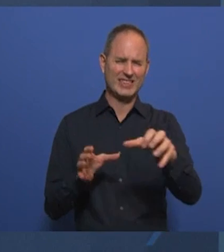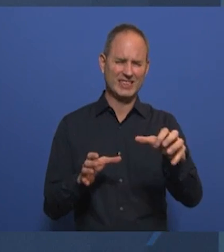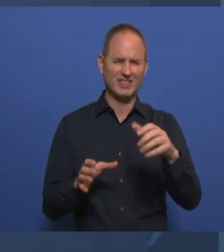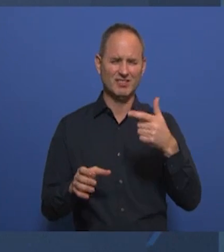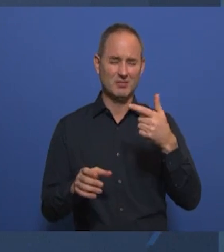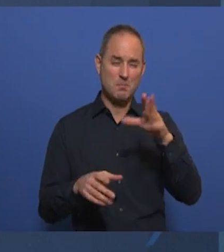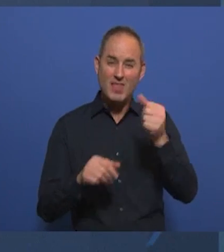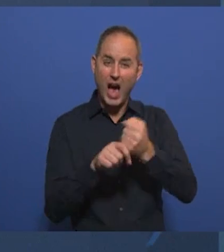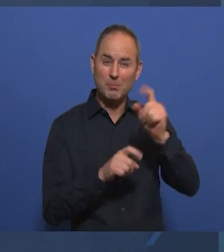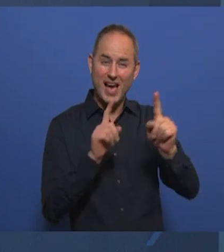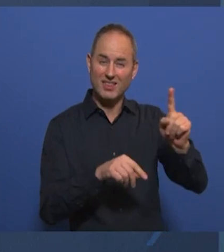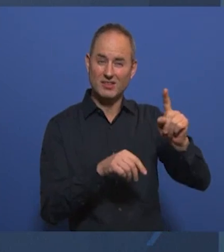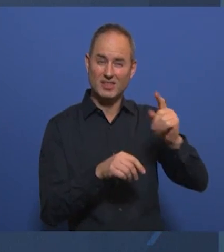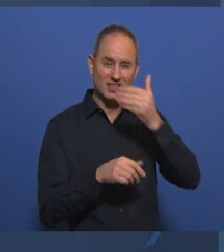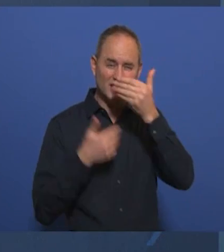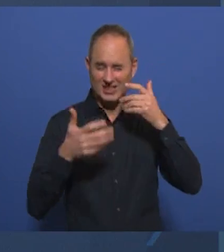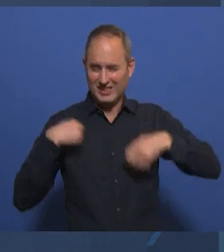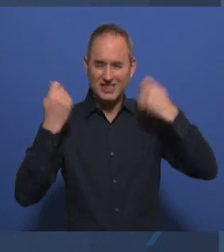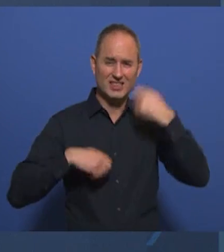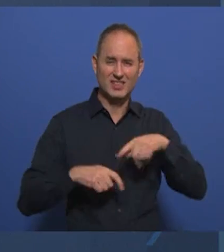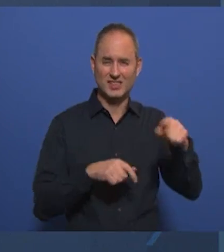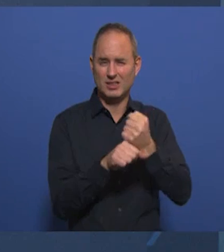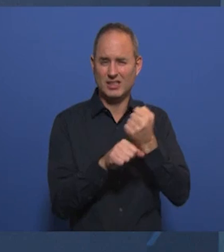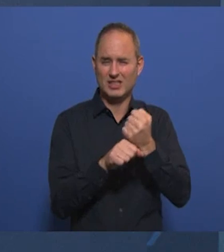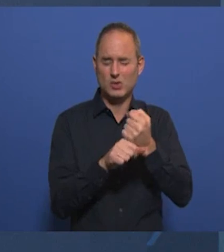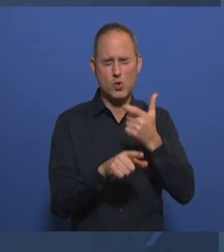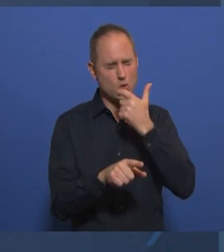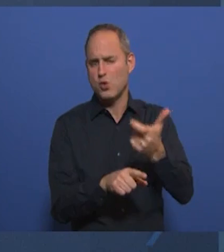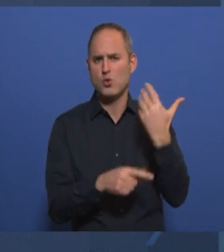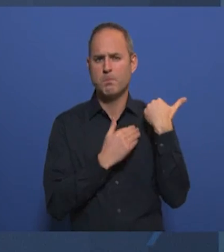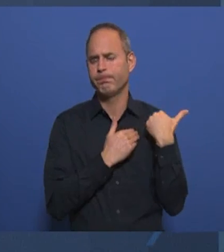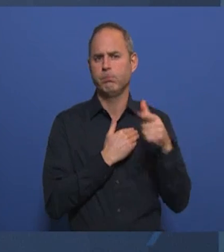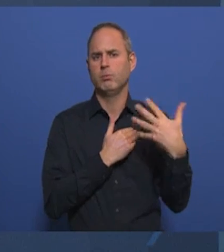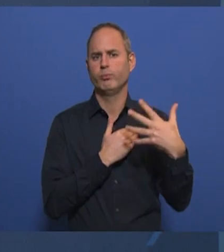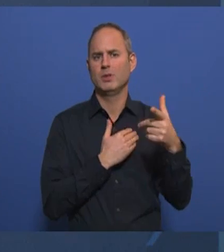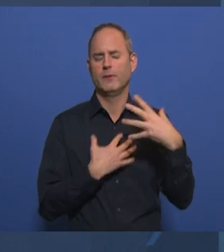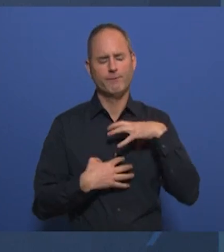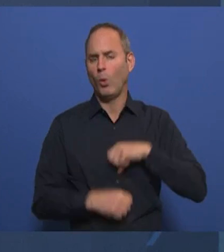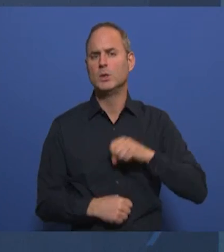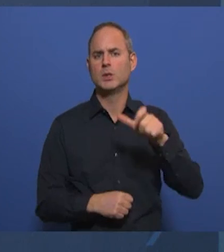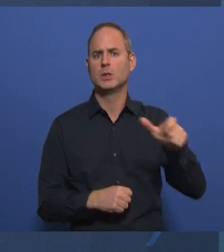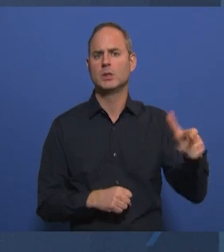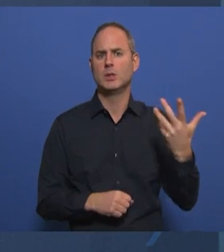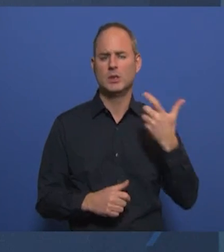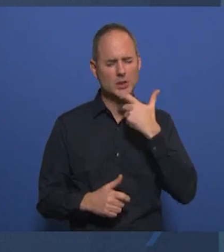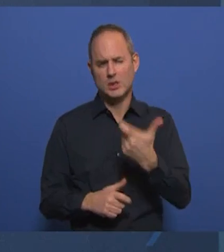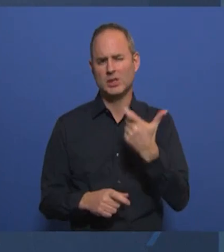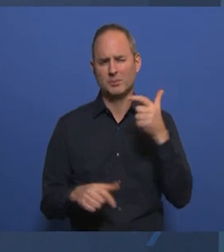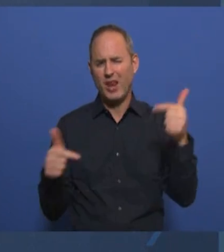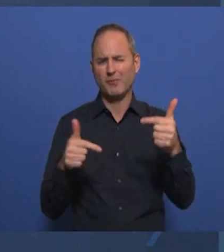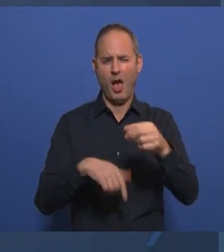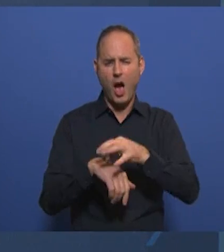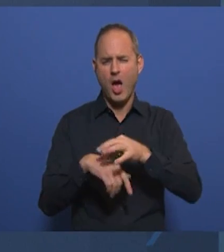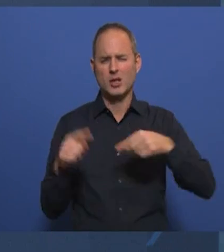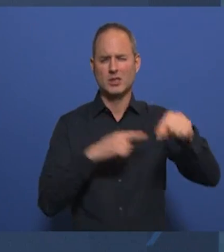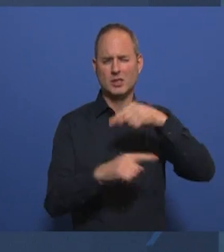sind, ja, und einigen Teilen auch wirklich ausgelaucht und frustriert, Pflegerinnen und Pfleger, Ärztinnen und Ärzte, auch